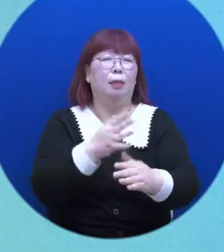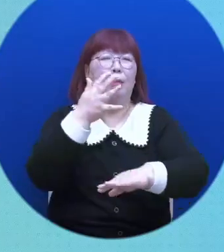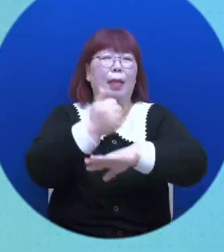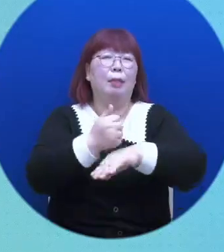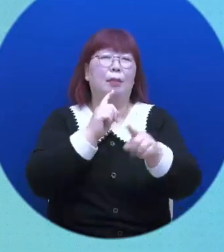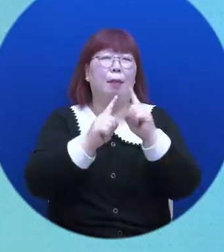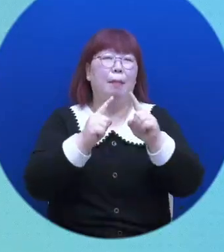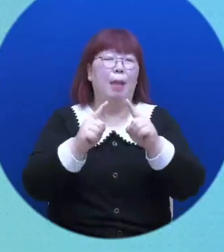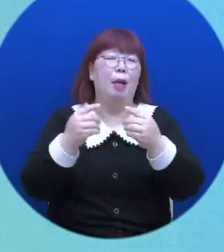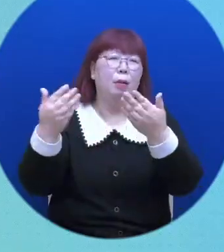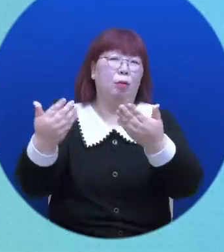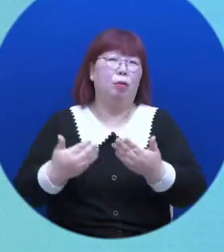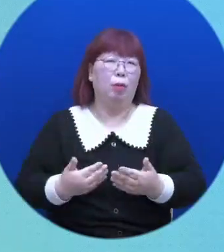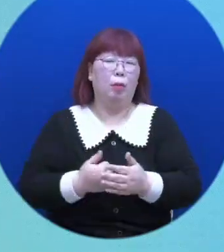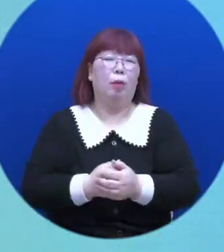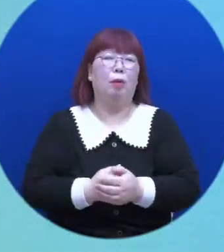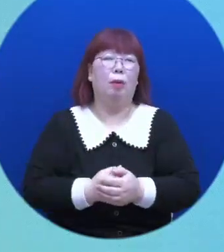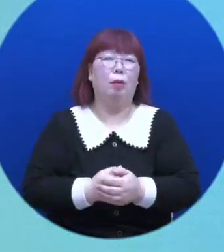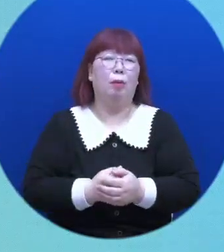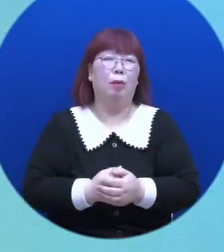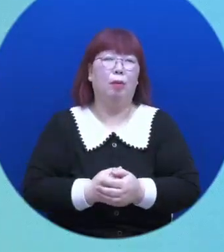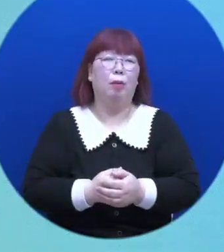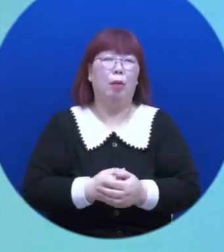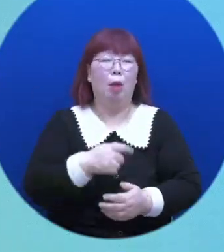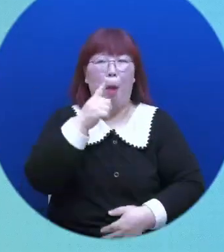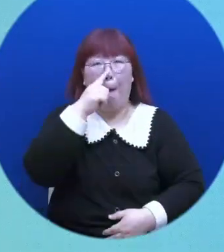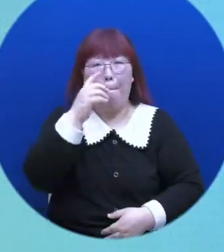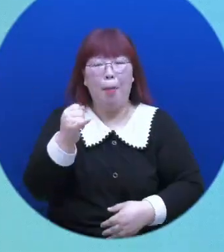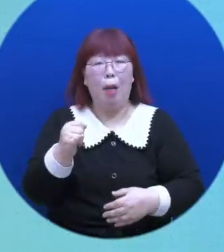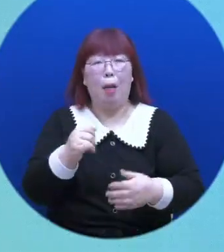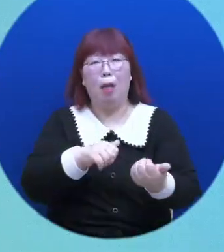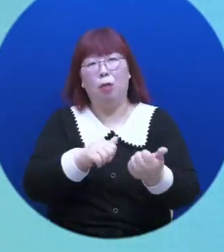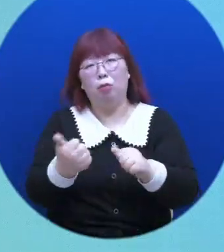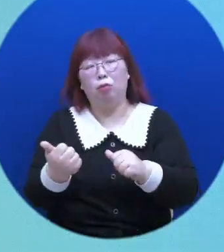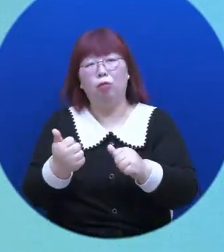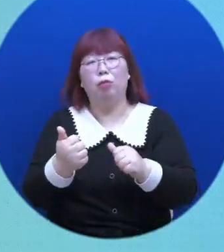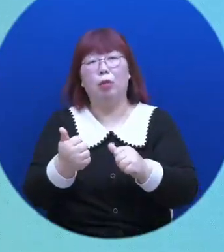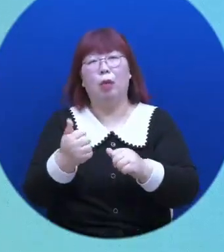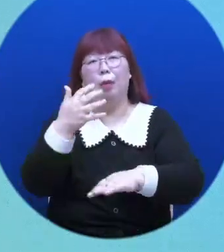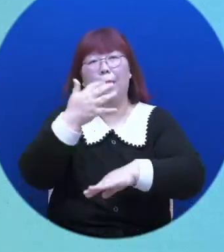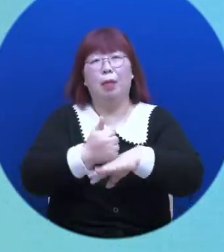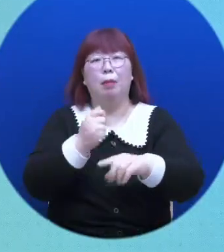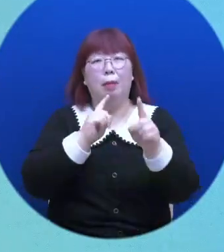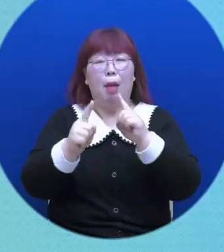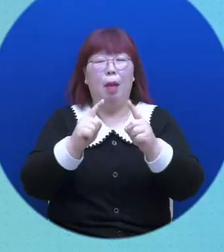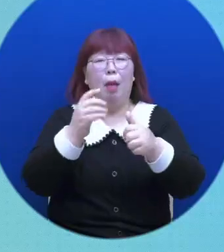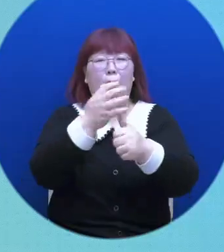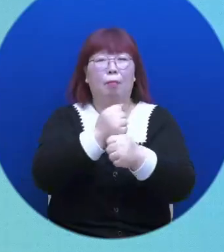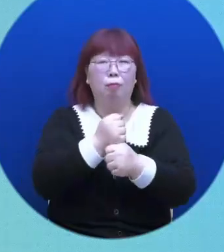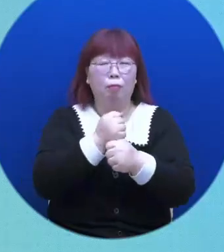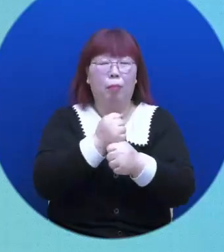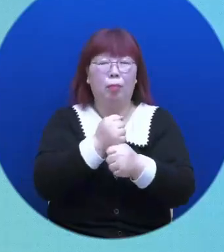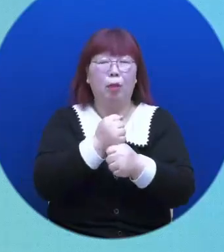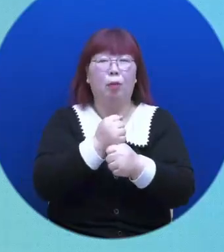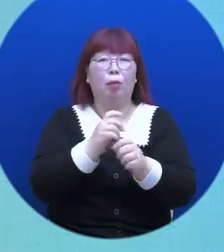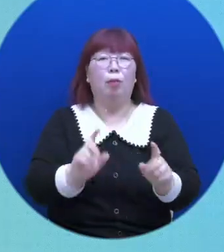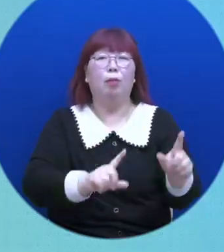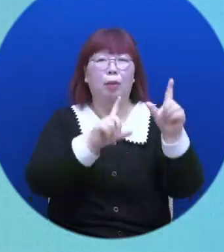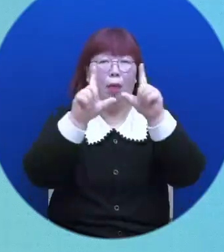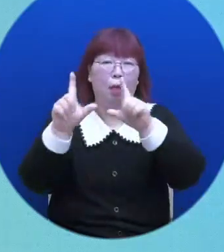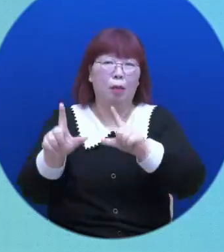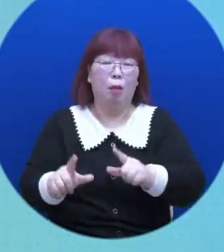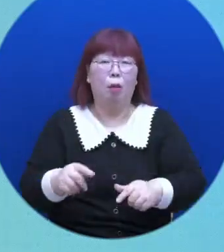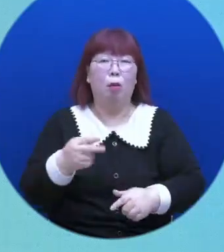남겼습니다. 저는 그 말씀을 붙들고 지금까지 살아왔습니다. 그리하여